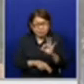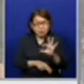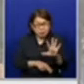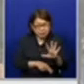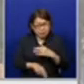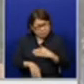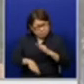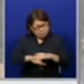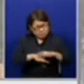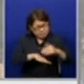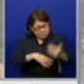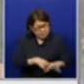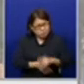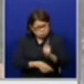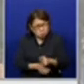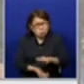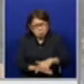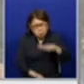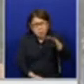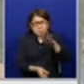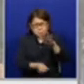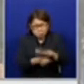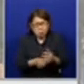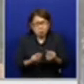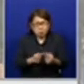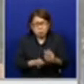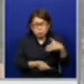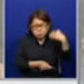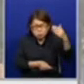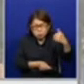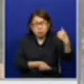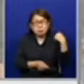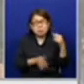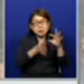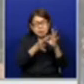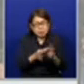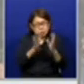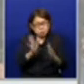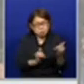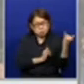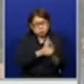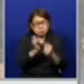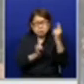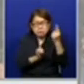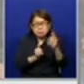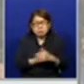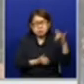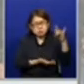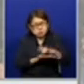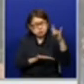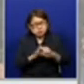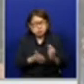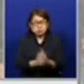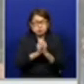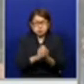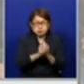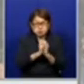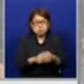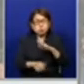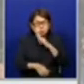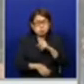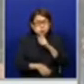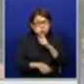หลังจากนั้นนะครับในเรื่องของนักท่องเที่ยวจากประเทศจีนก็มาเรายังไม่มีการมาตรการ